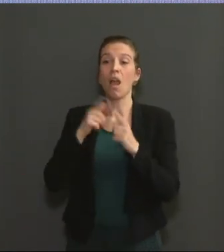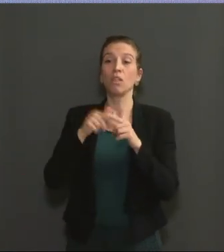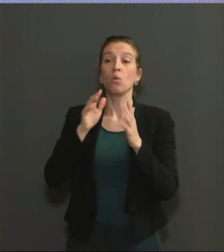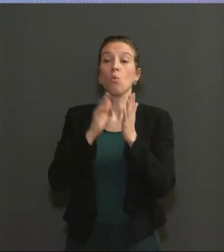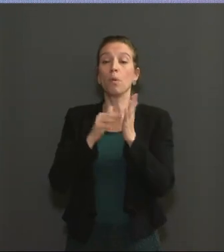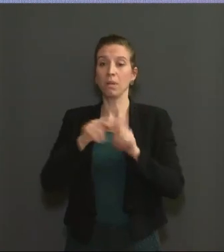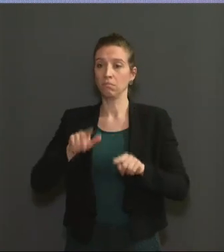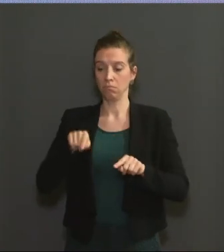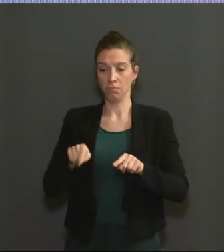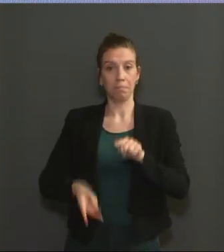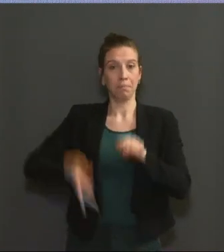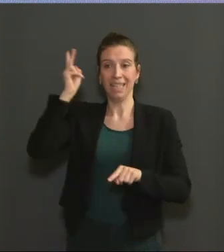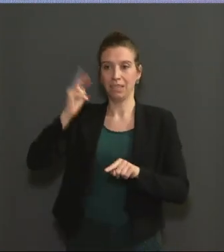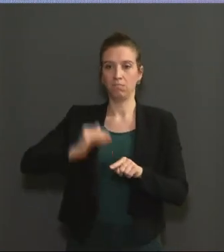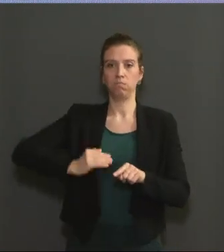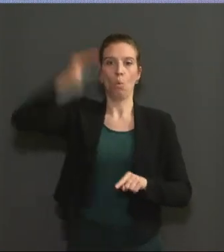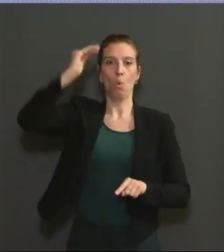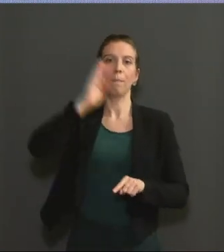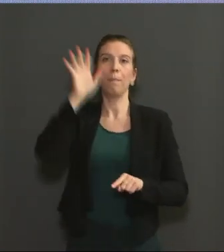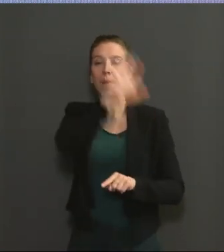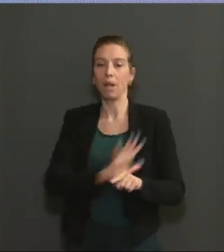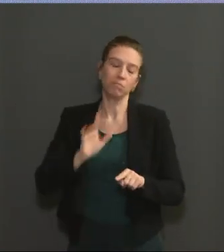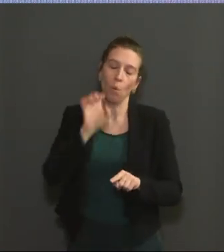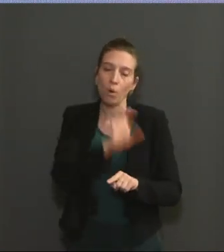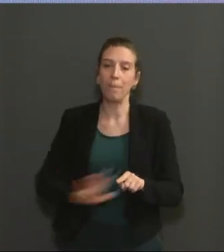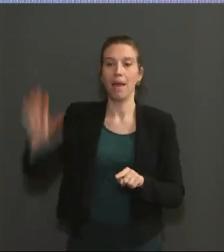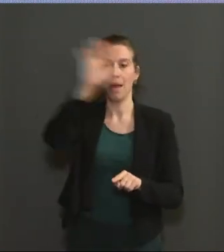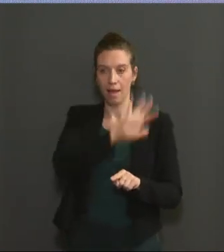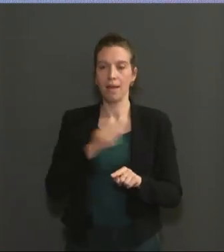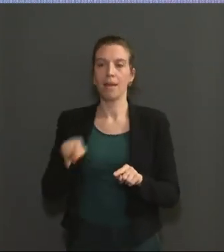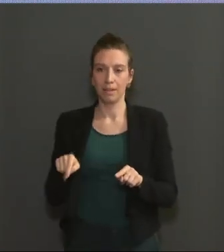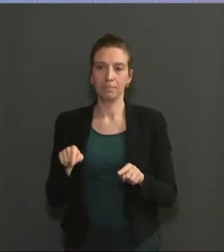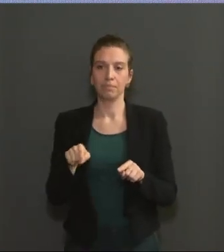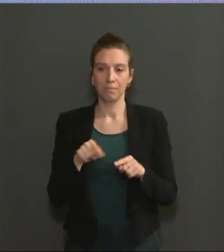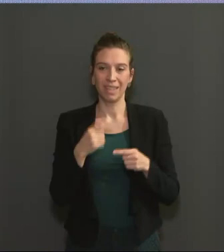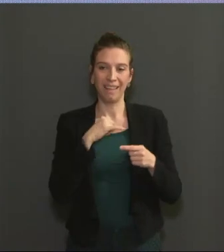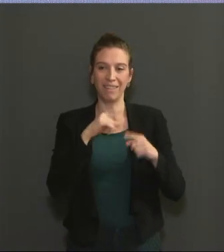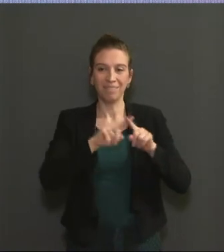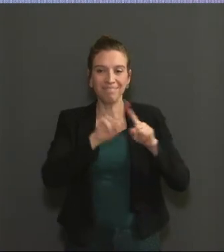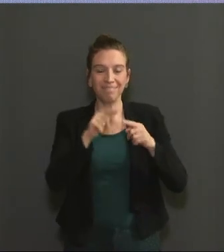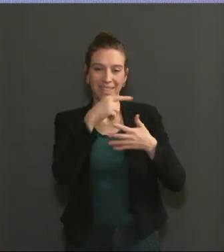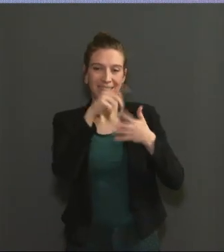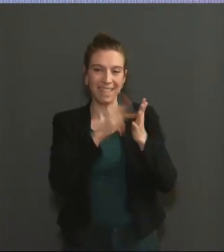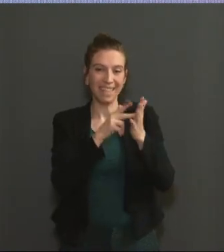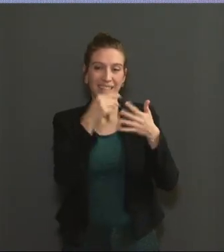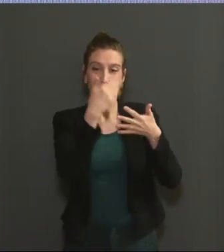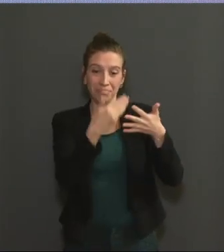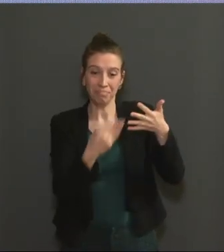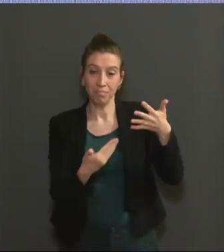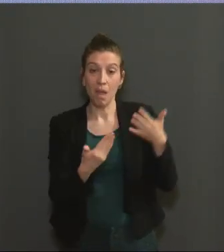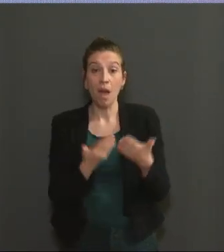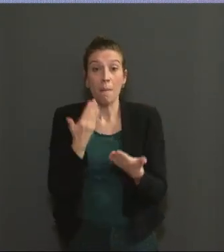speculaties we hebben geen bewijs van de precieze oorsprong van deze besmettingen op basis van deze